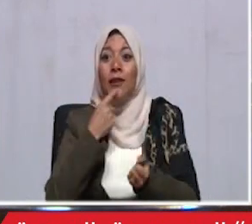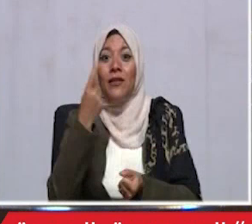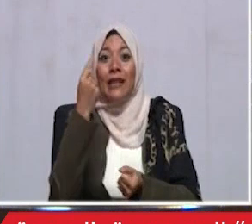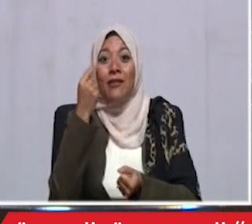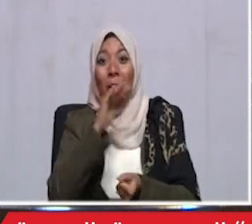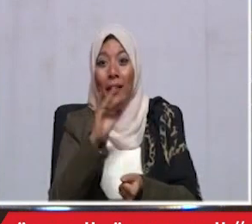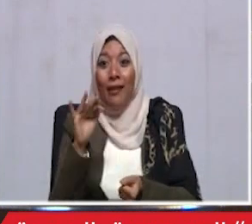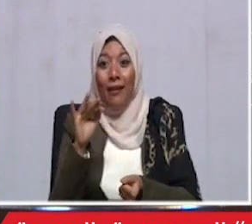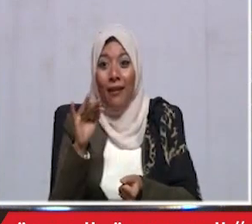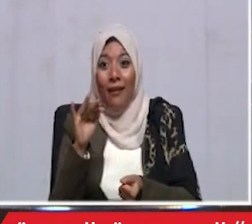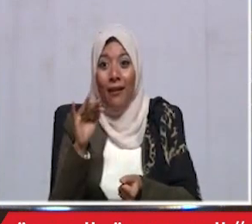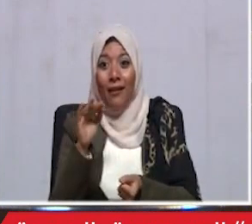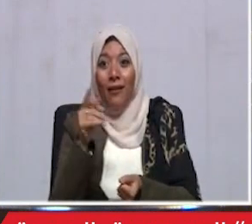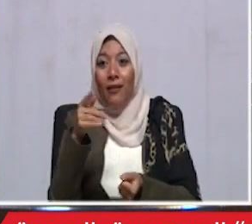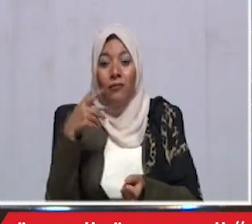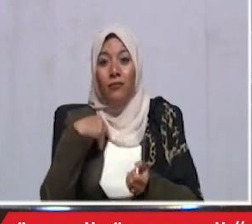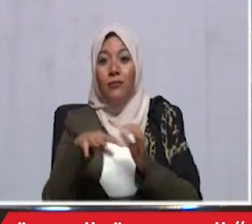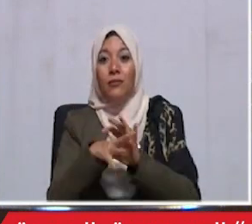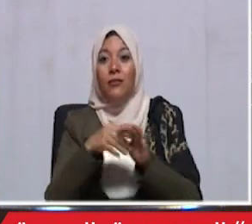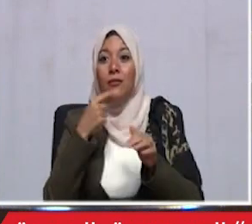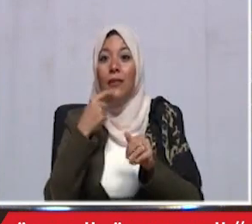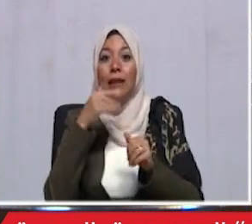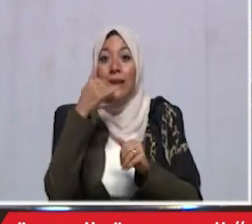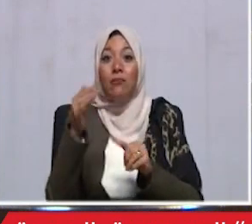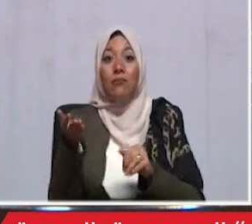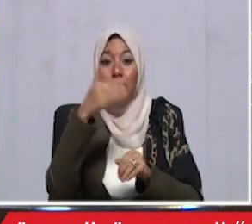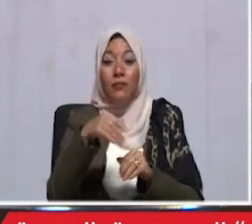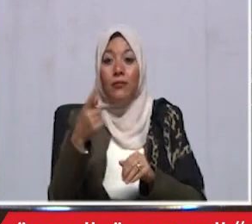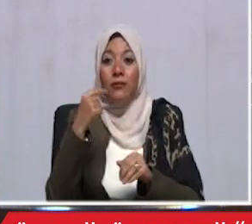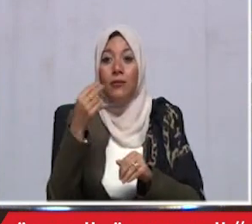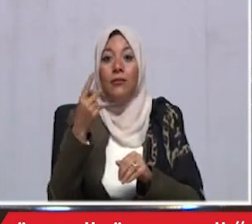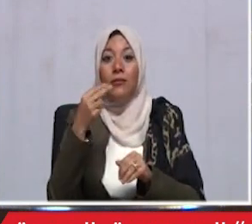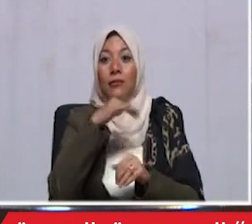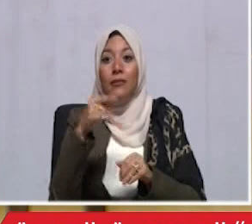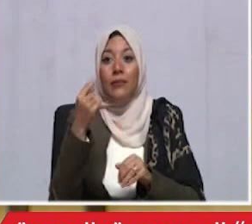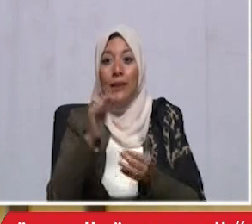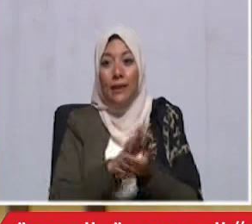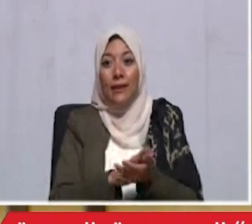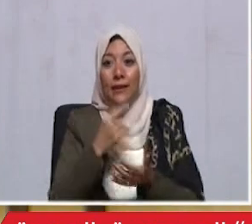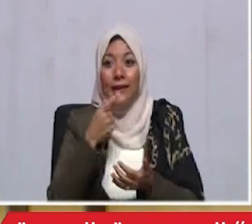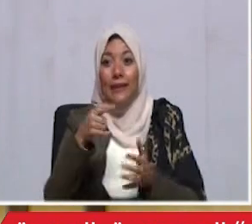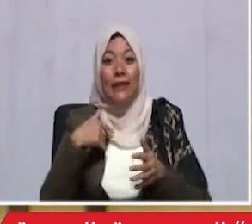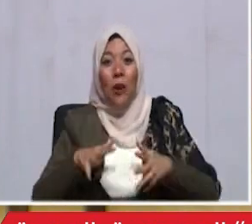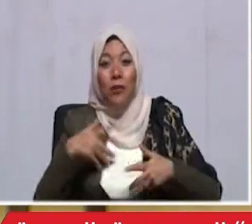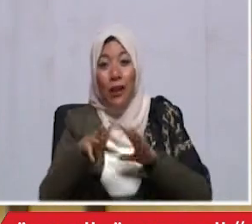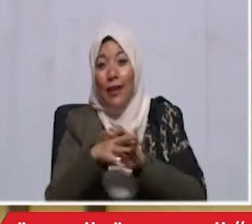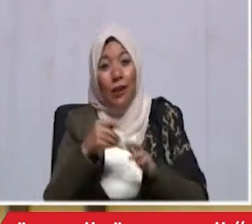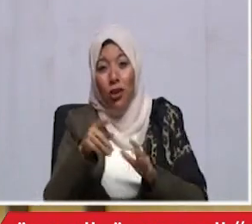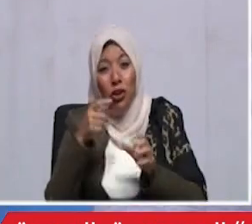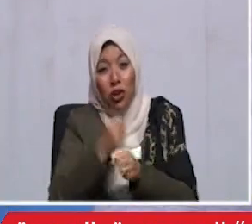بس، فأنا امتحنت الترم الأولاني وفاضل إن شاء الله الترم الثاني. نفسك بقى لما تخرج تشتغل